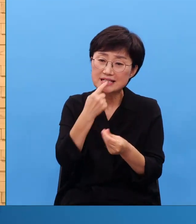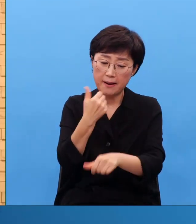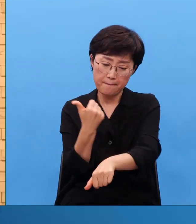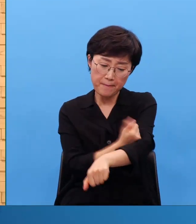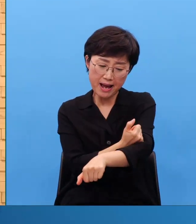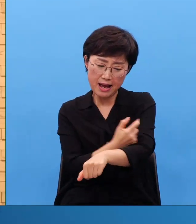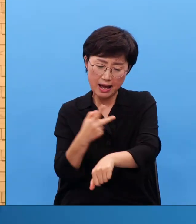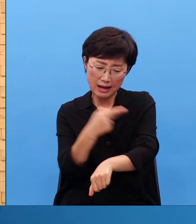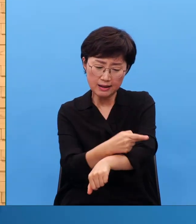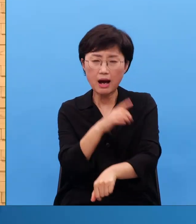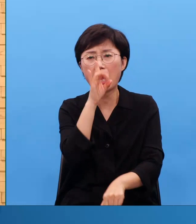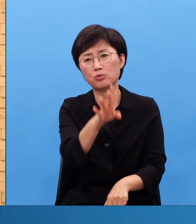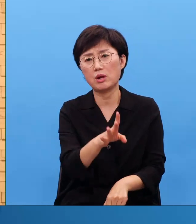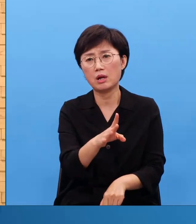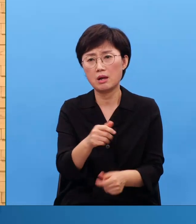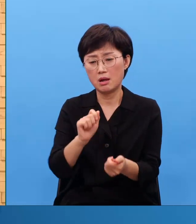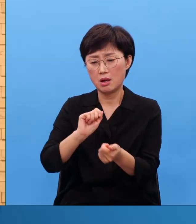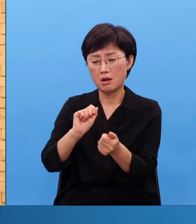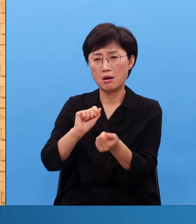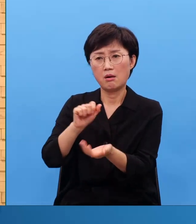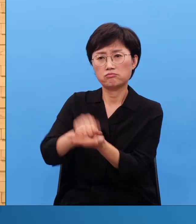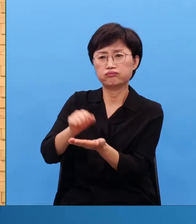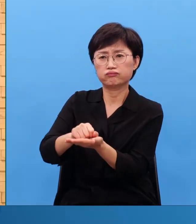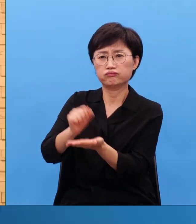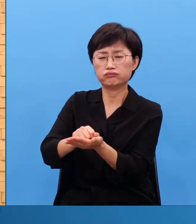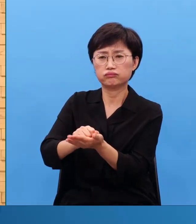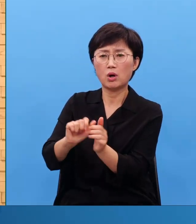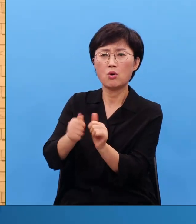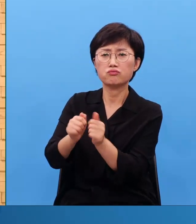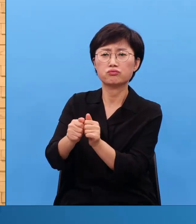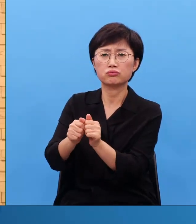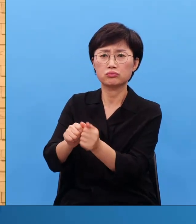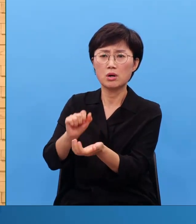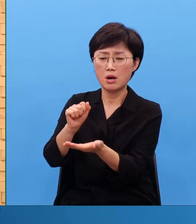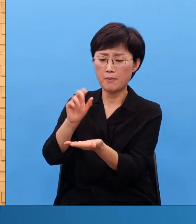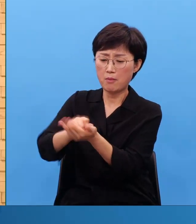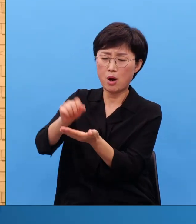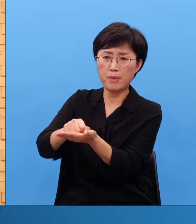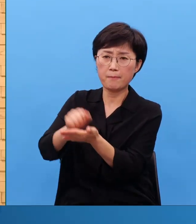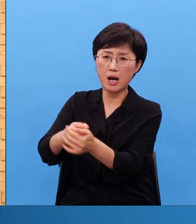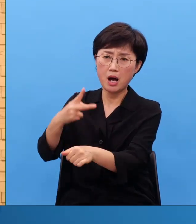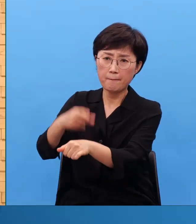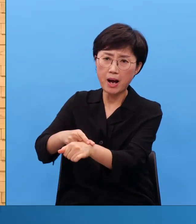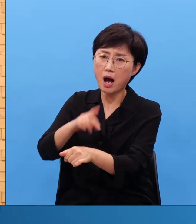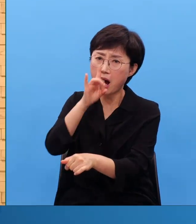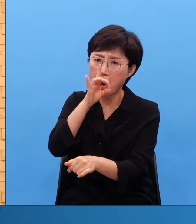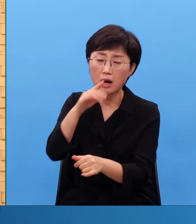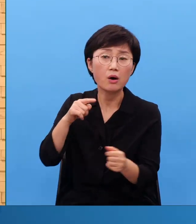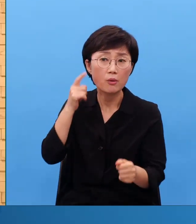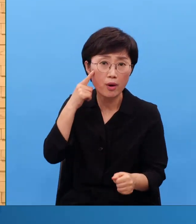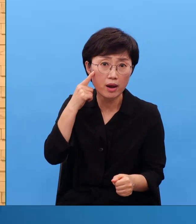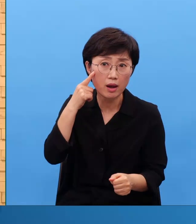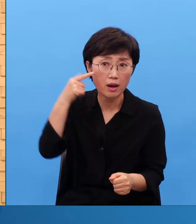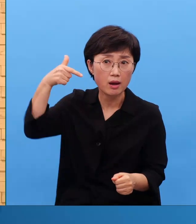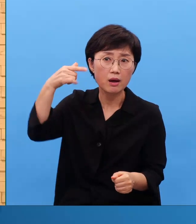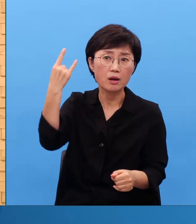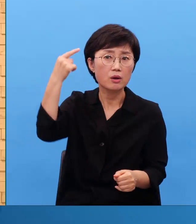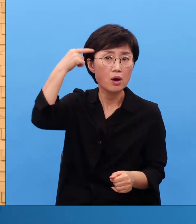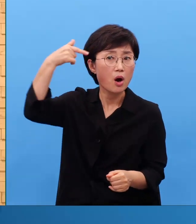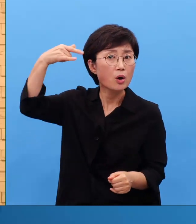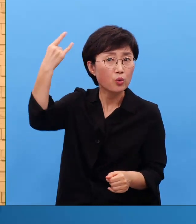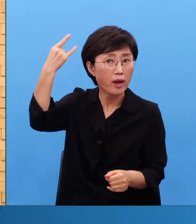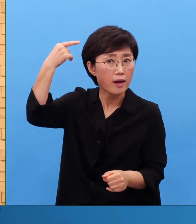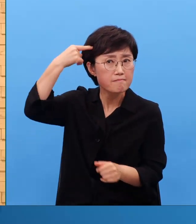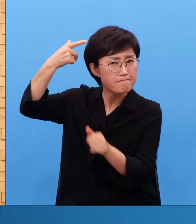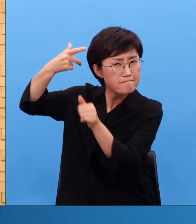because 도박 it's 왜 못 imprinted in your 끊느냐? head. 뇌에 각인돼 And 있습니다. you're not able to cut off gambling because it's imprinted in your brain. 중독이 다